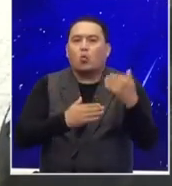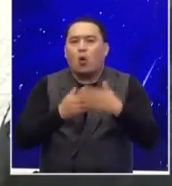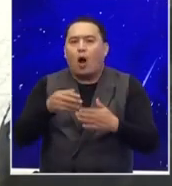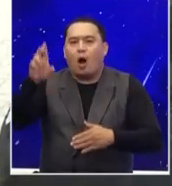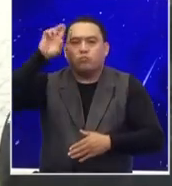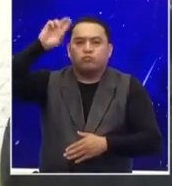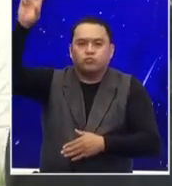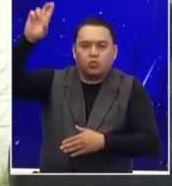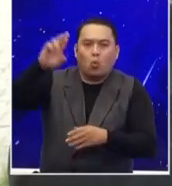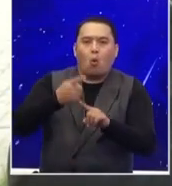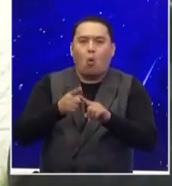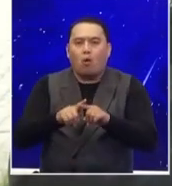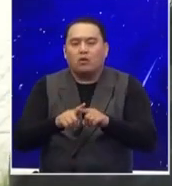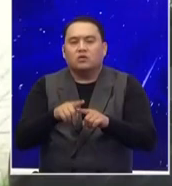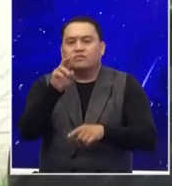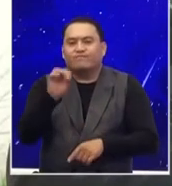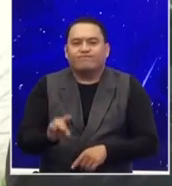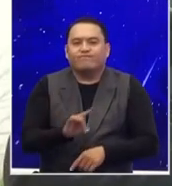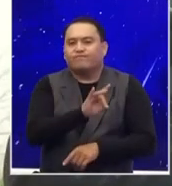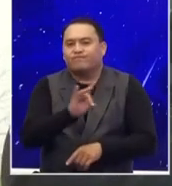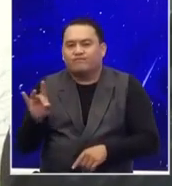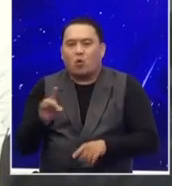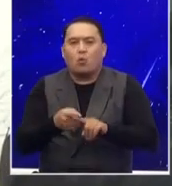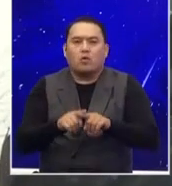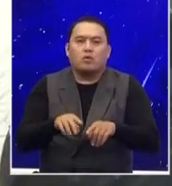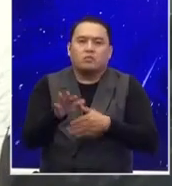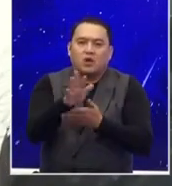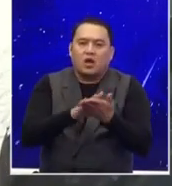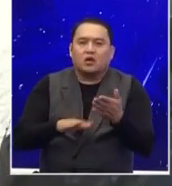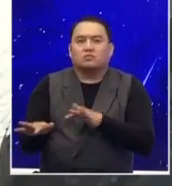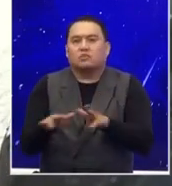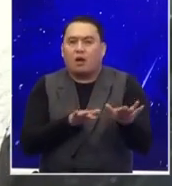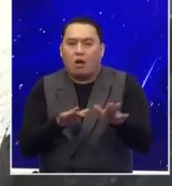официально свидетелем Иеговы, то есть он крестится и продолжает ту же деятельность,